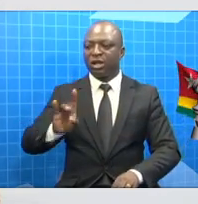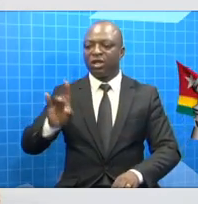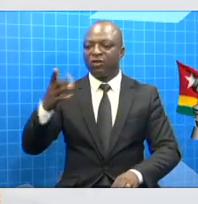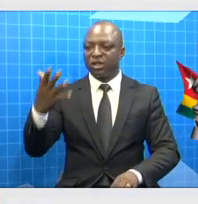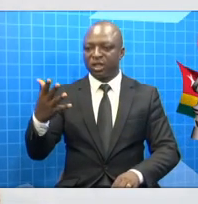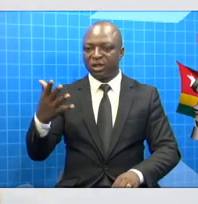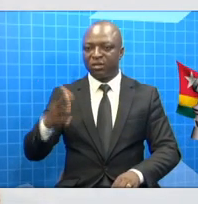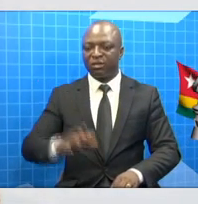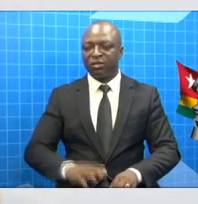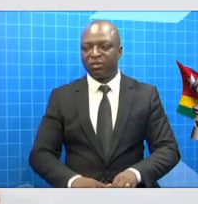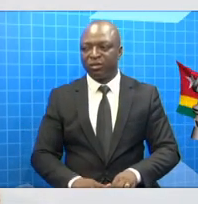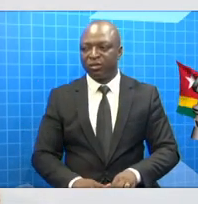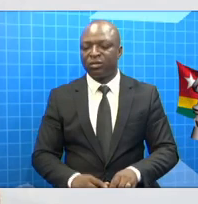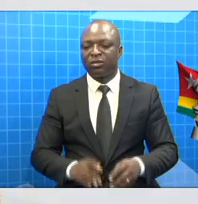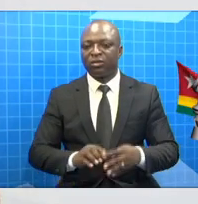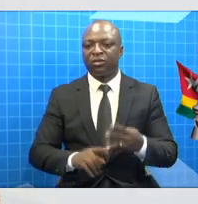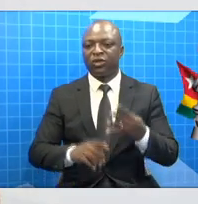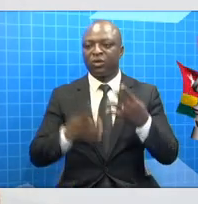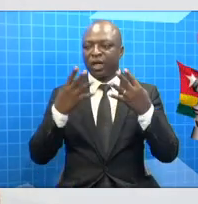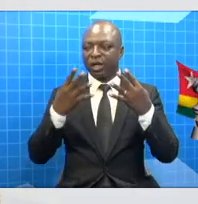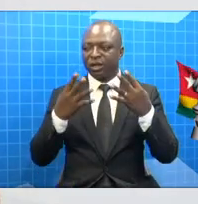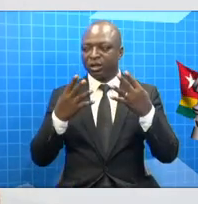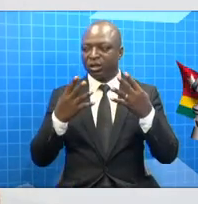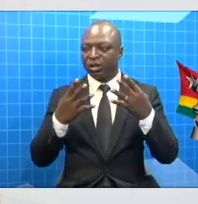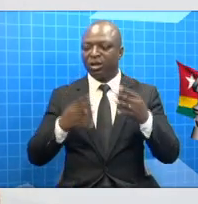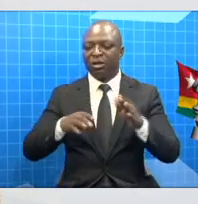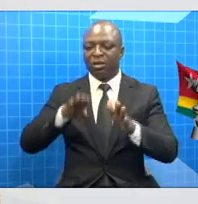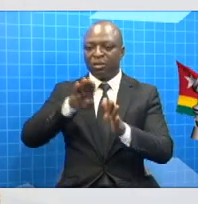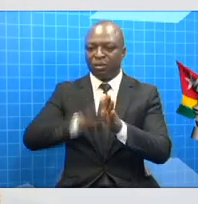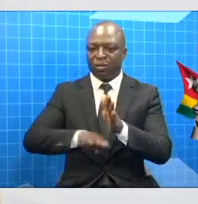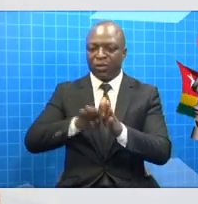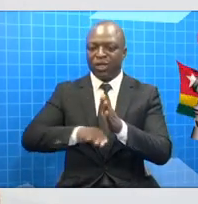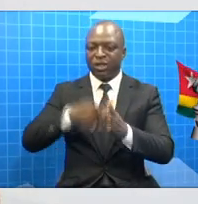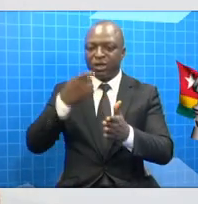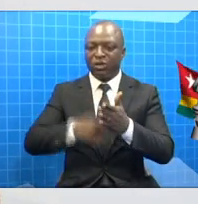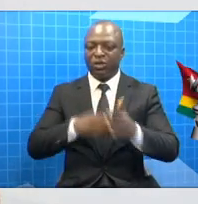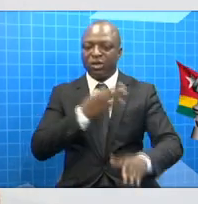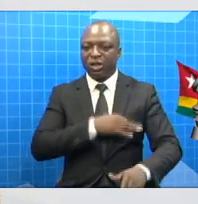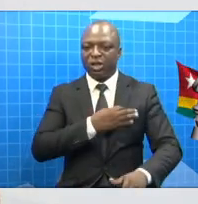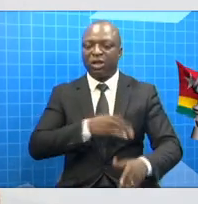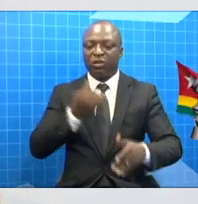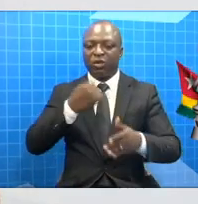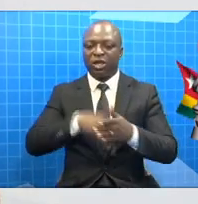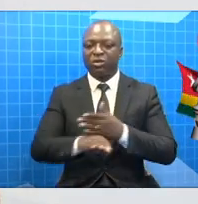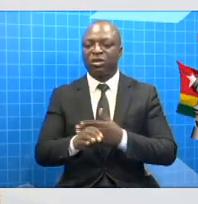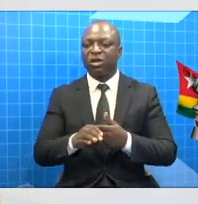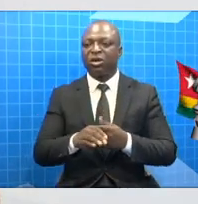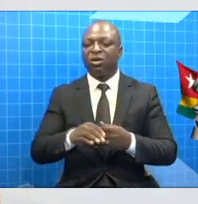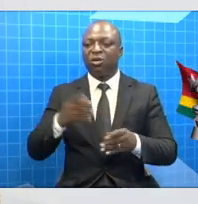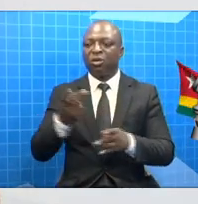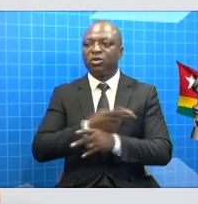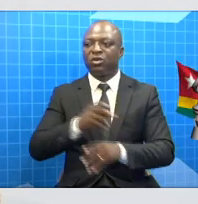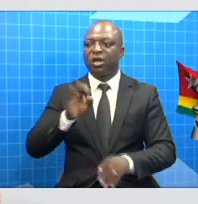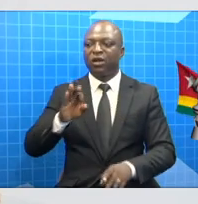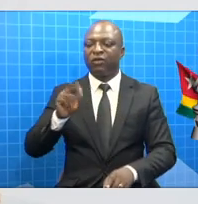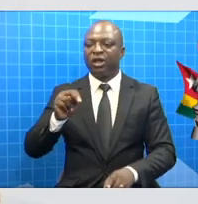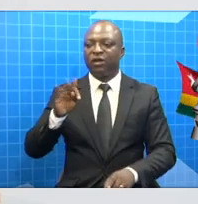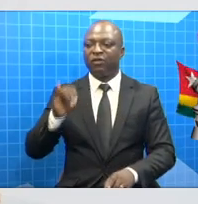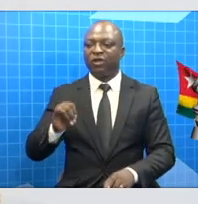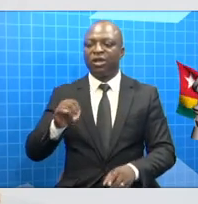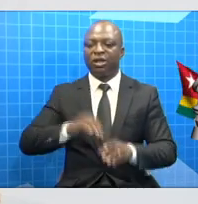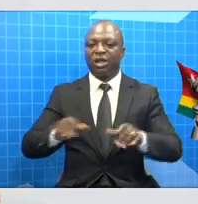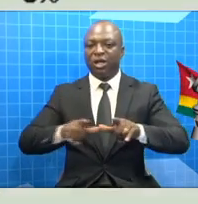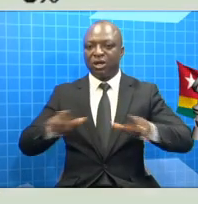85. 4. Baisse des taux d'intérêt pour l'accès aux produits du FNFI dans les zones les